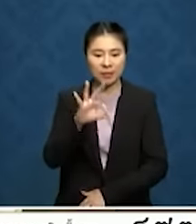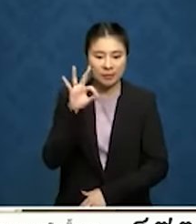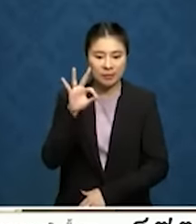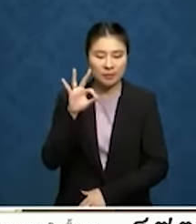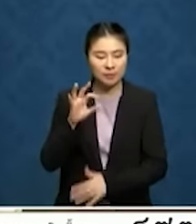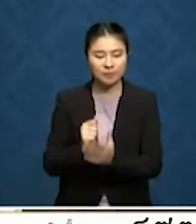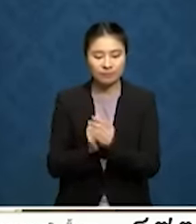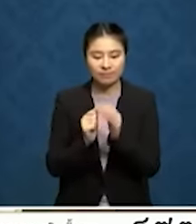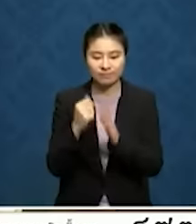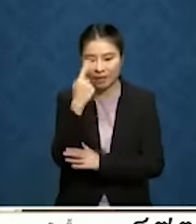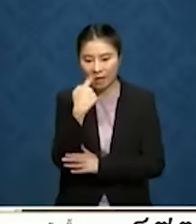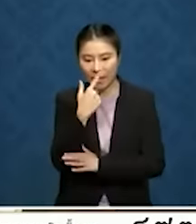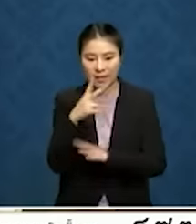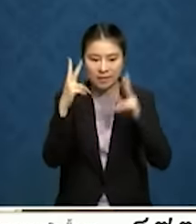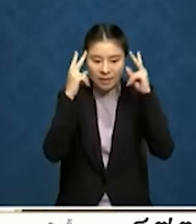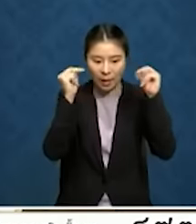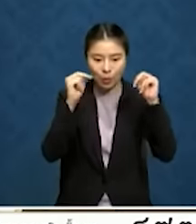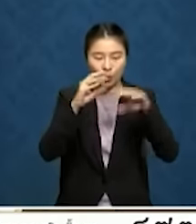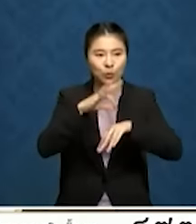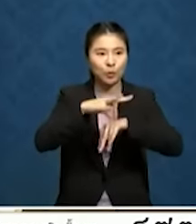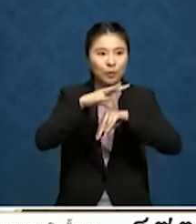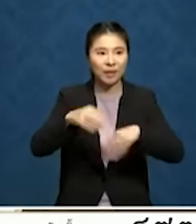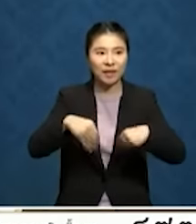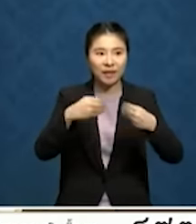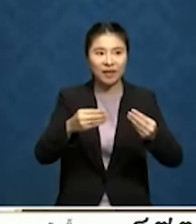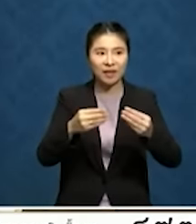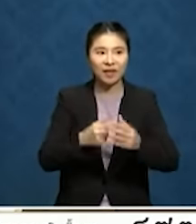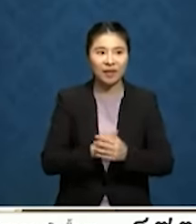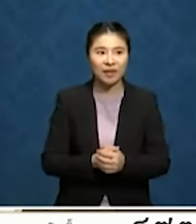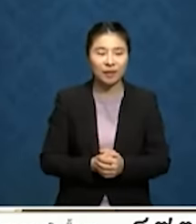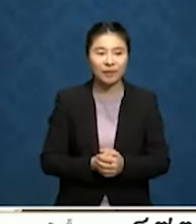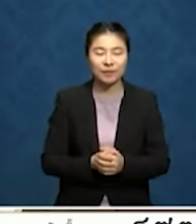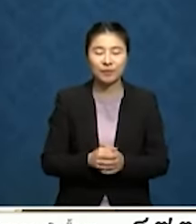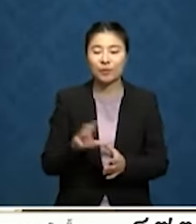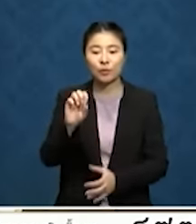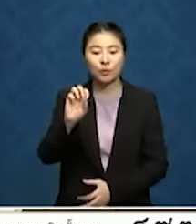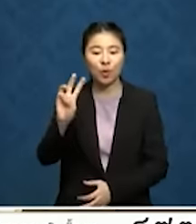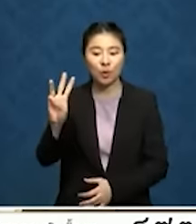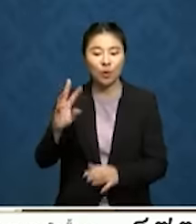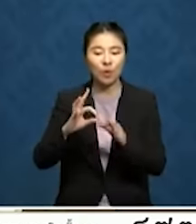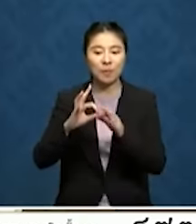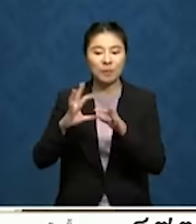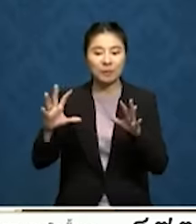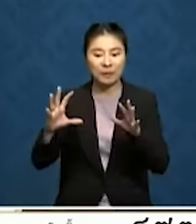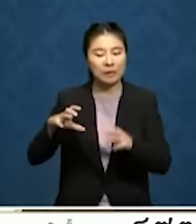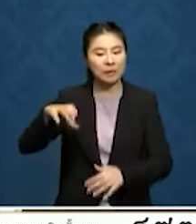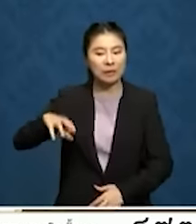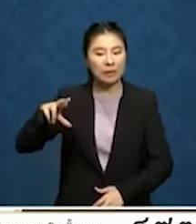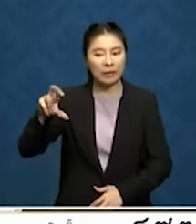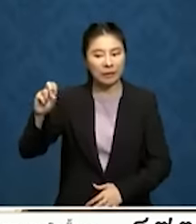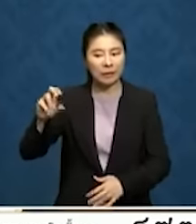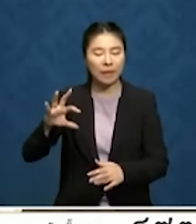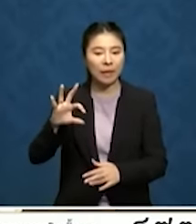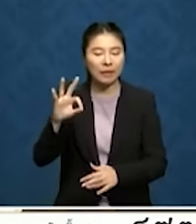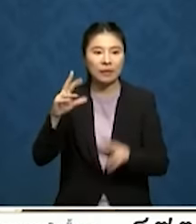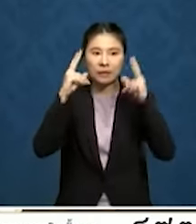ตรีด้วยตนเองโดยไม่ต้องผ่านวุฒิสภา หรือรัฐสภาในการคัดเลือก